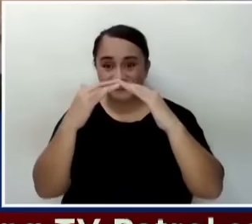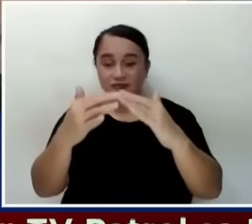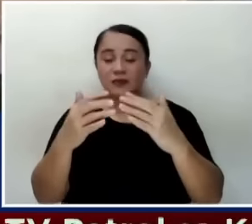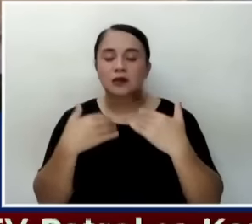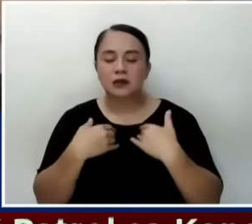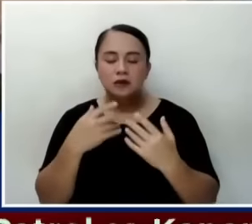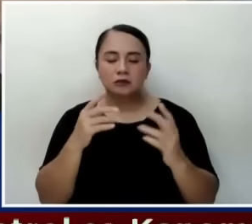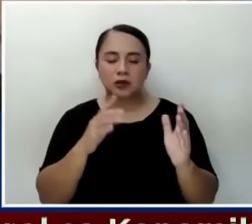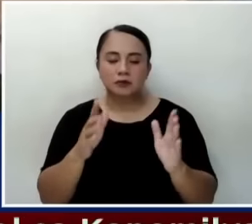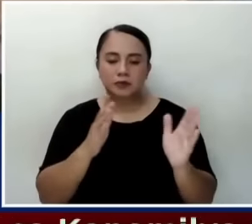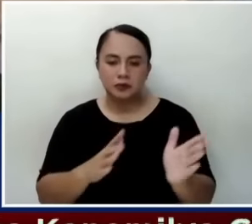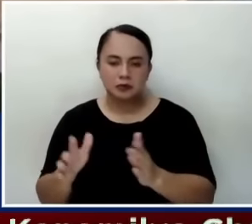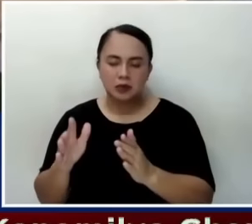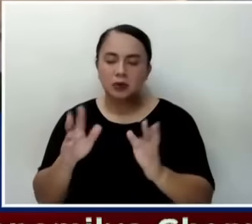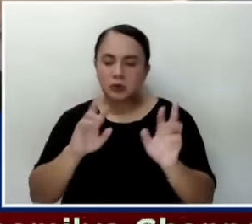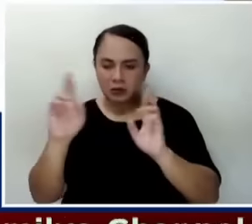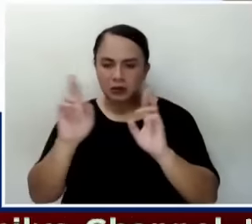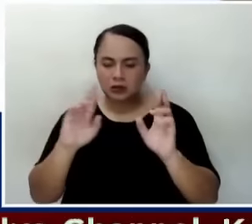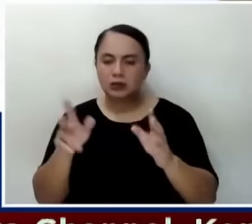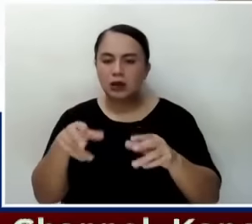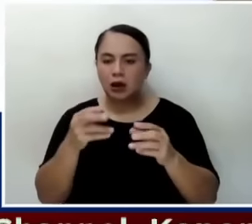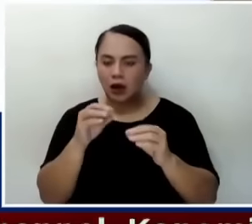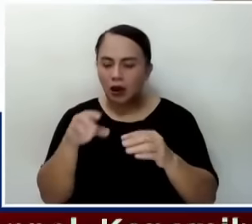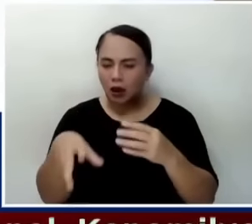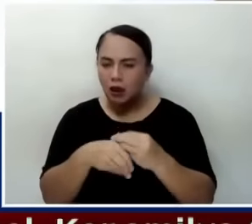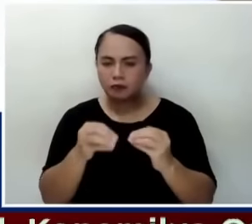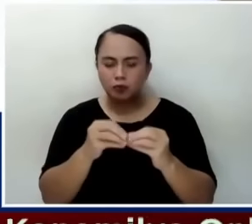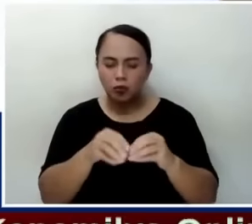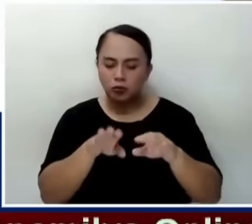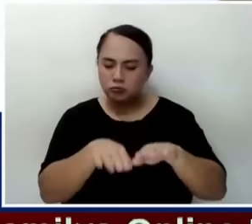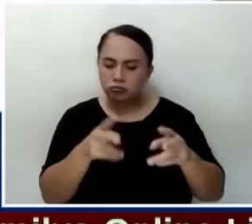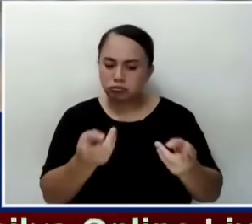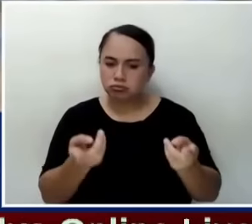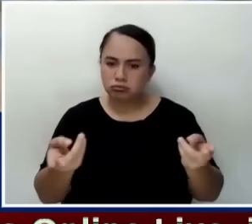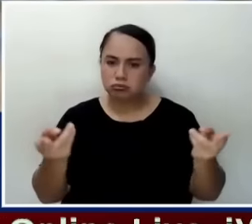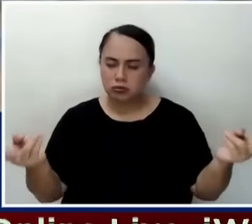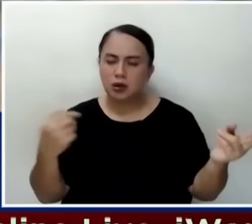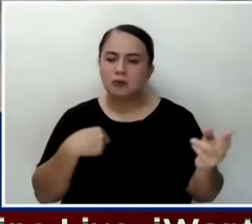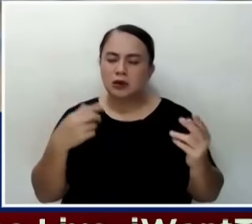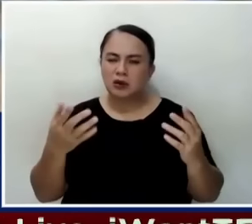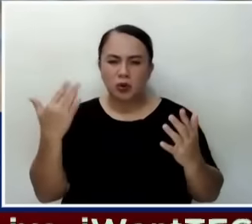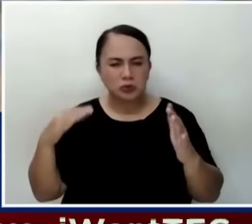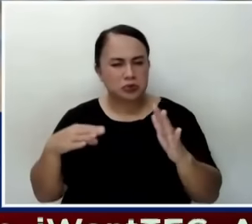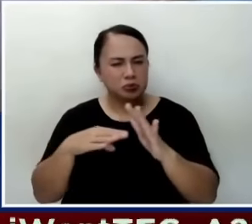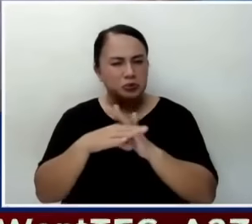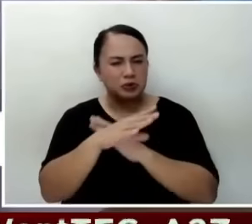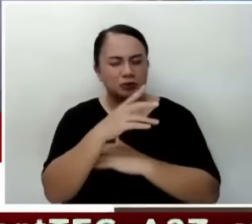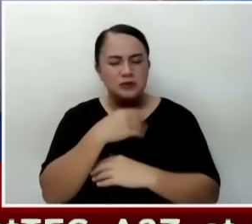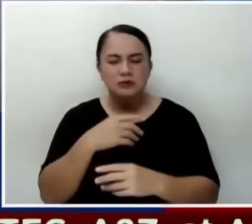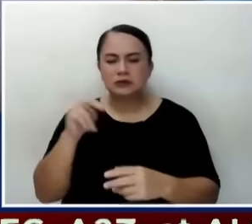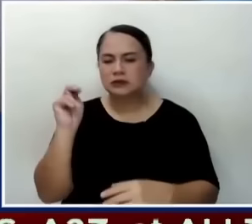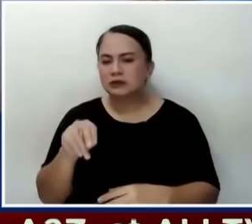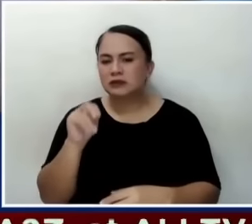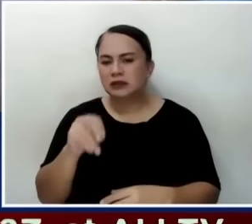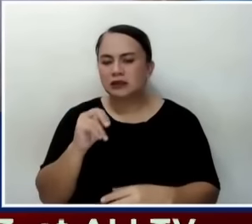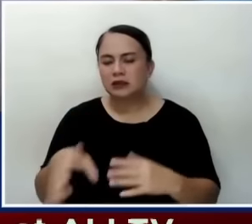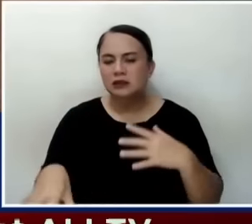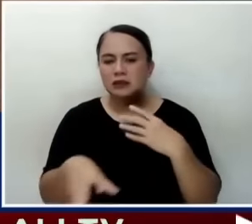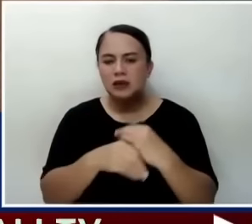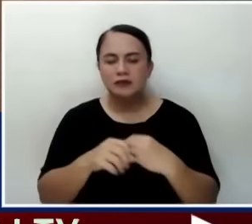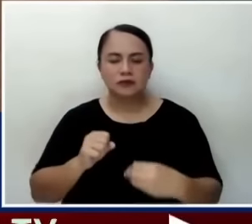na magdagdag pa ng mga kama dahil sa patuloy na pagtaas ng kaso. Pero kaakibat nito ang pangangailangan ng karagdagang